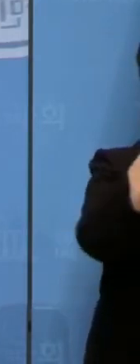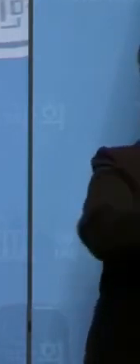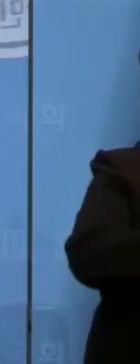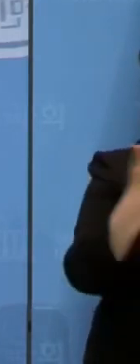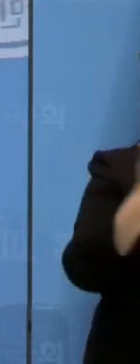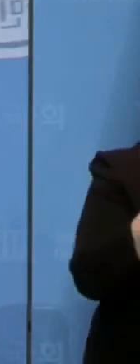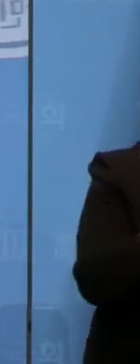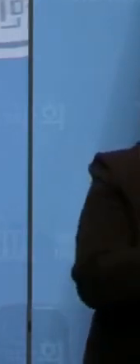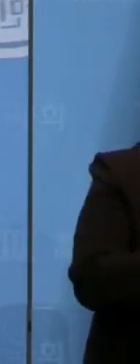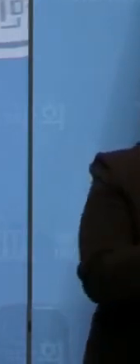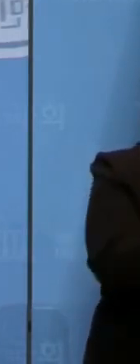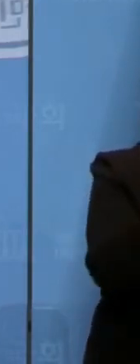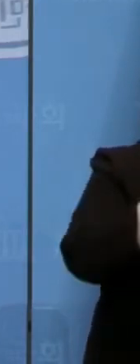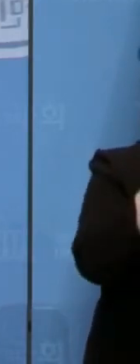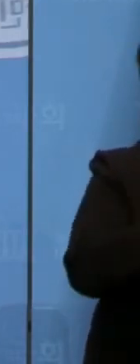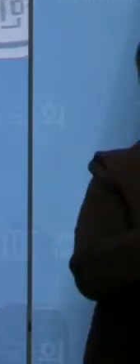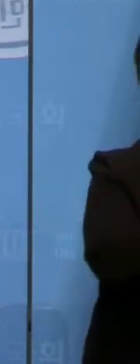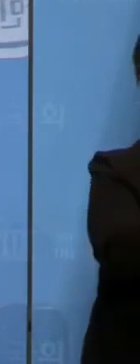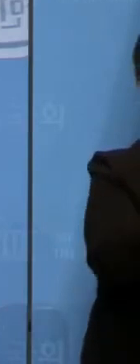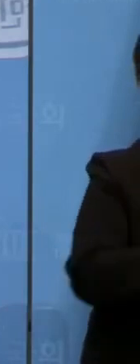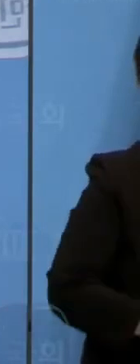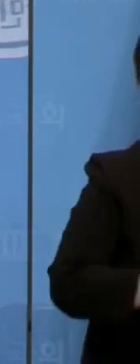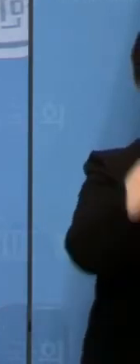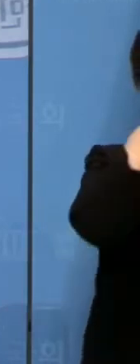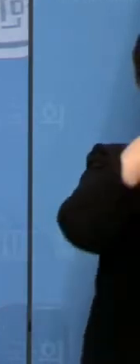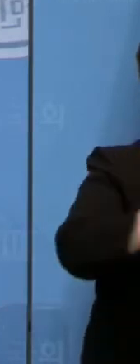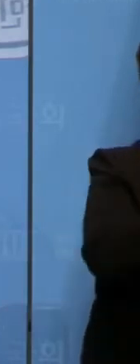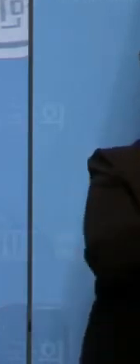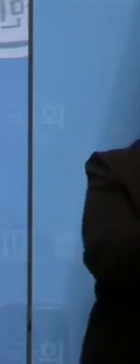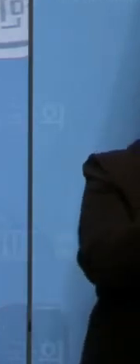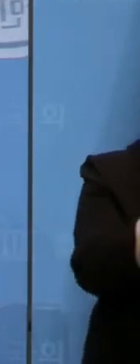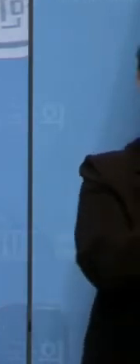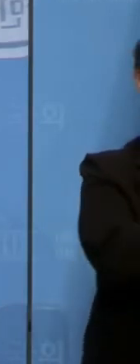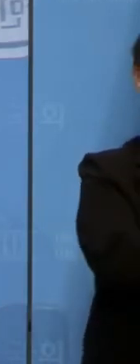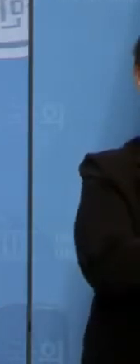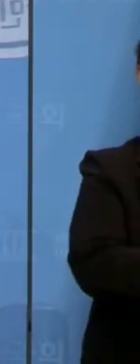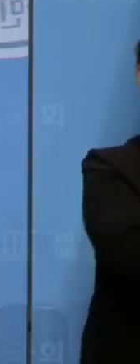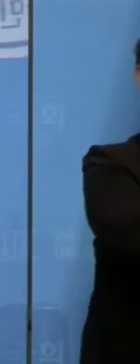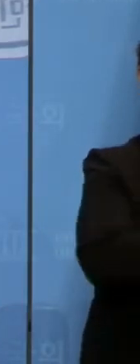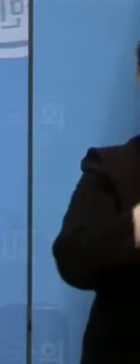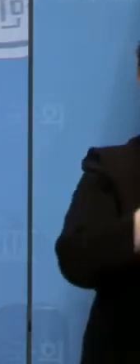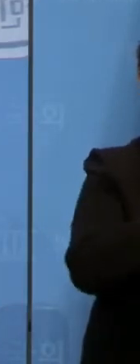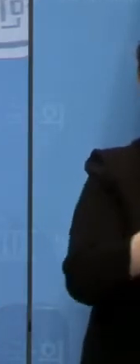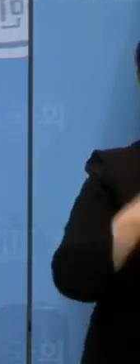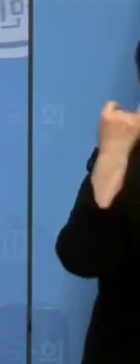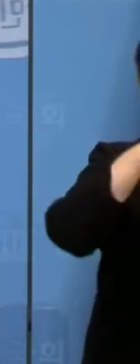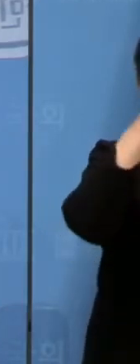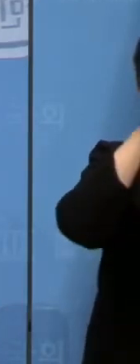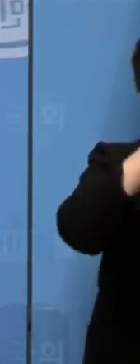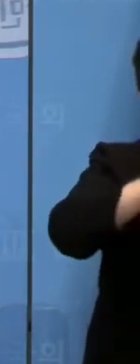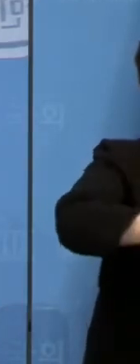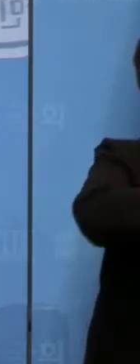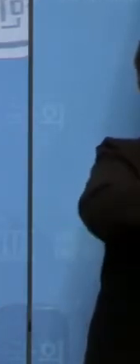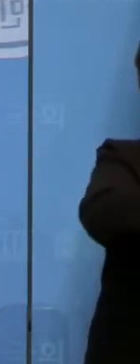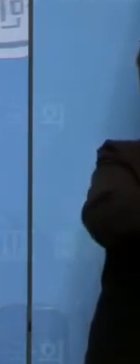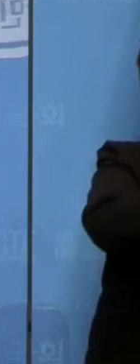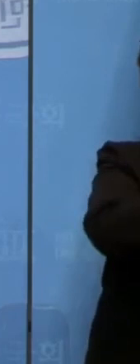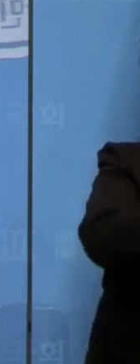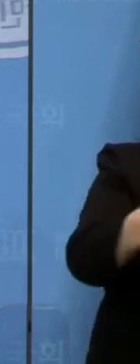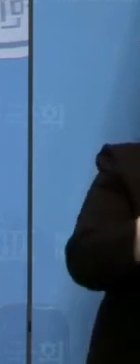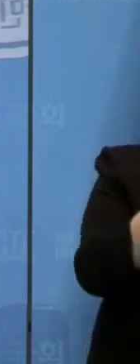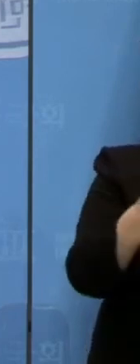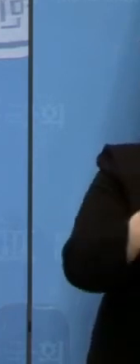개최를 제안해야 합니다. 아시아의 많은 나라들이 권위주의 체제이거나 중국과 러시아의 강한 영향력